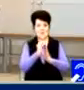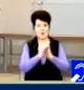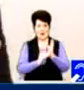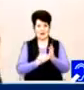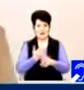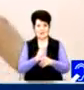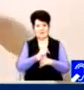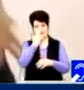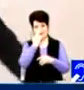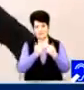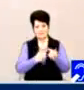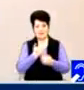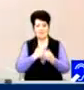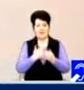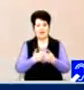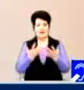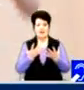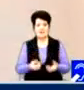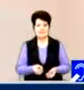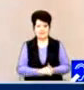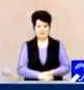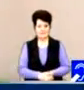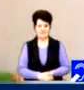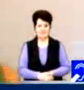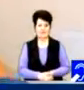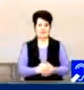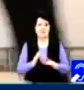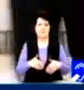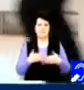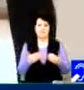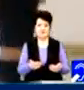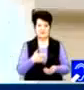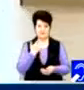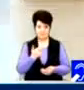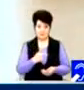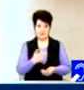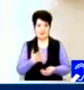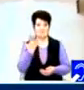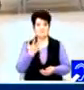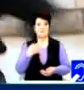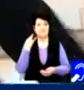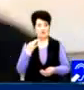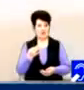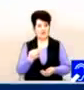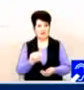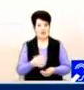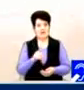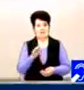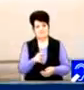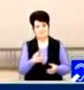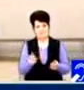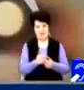destul de obișnuit lansăm în fiecare zi câte trei patru ore să spunem de mai bine de cinci ani Dan formează o pereche pe